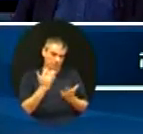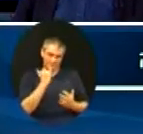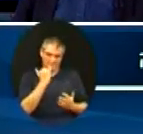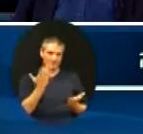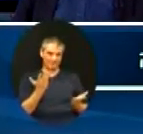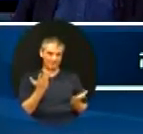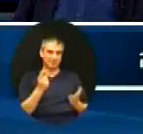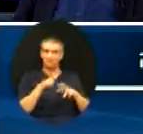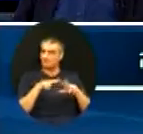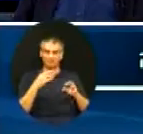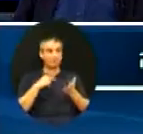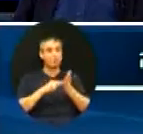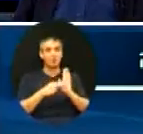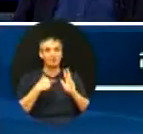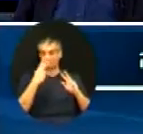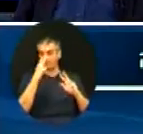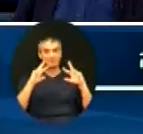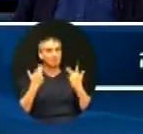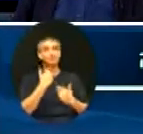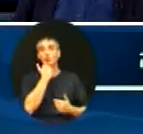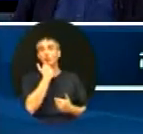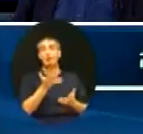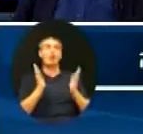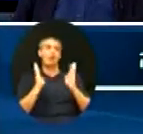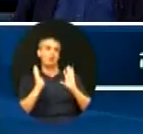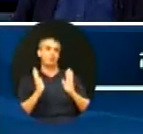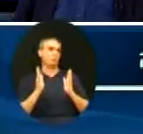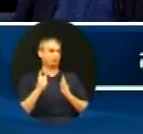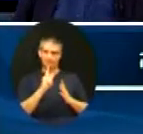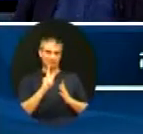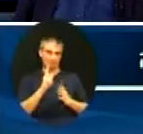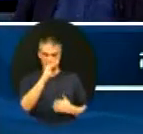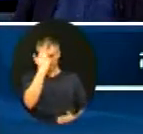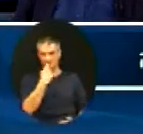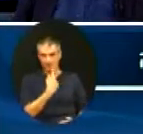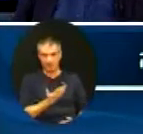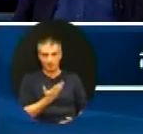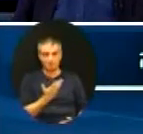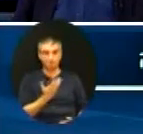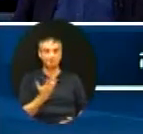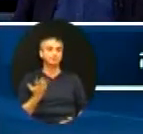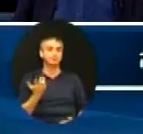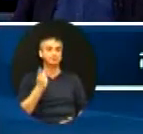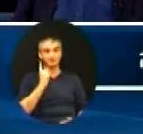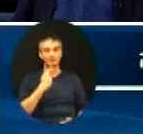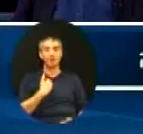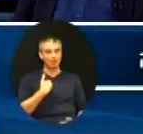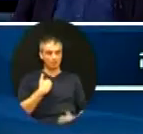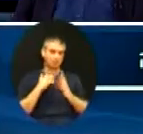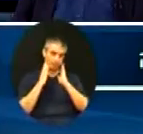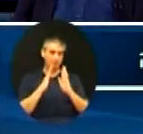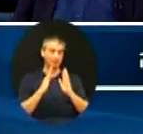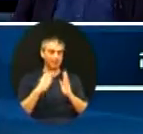ברור שמצבנו הפוליטי והציבורי בכי רע, וזו לא תהיה הגזמה לומר זאת, אבל אני